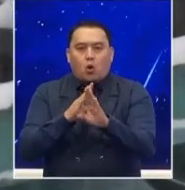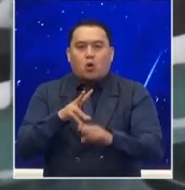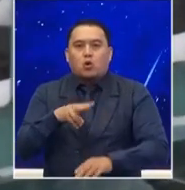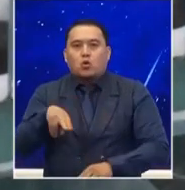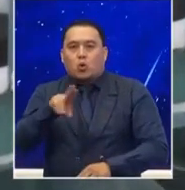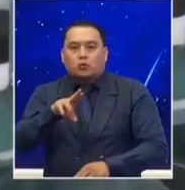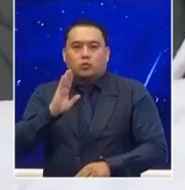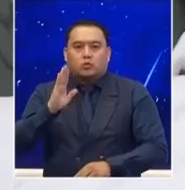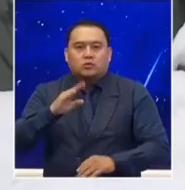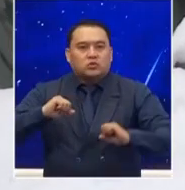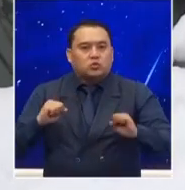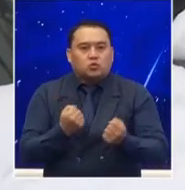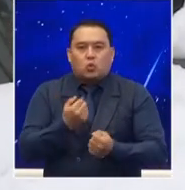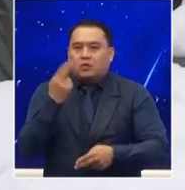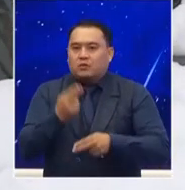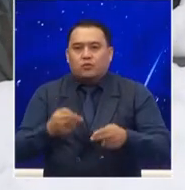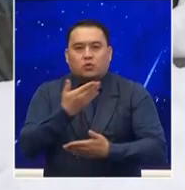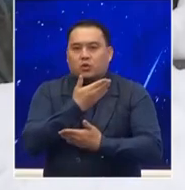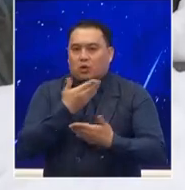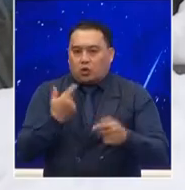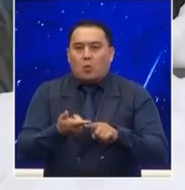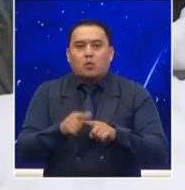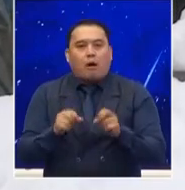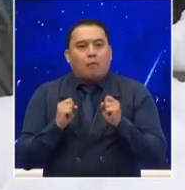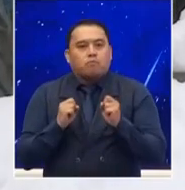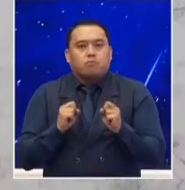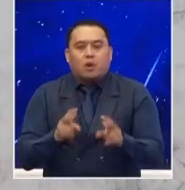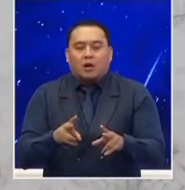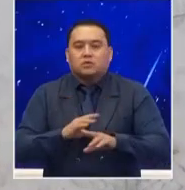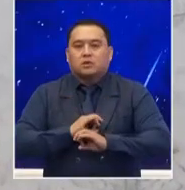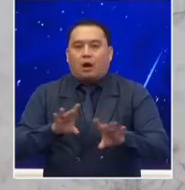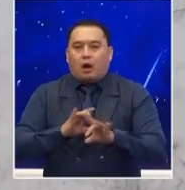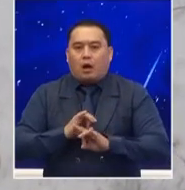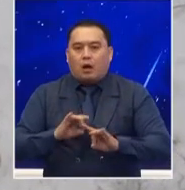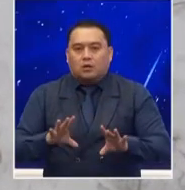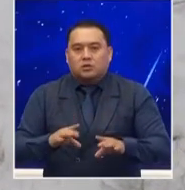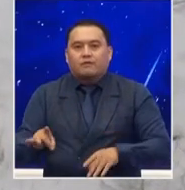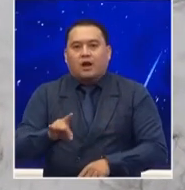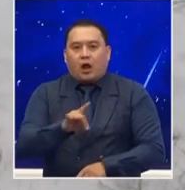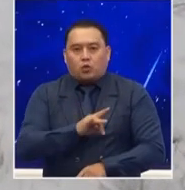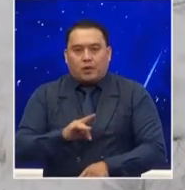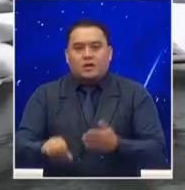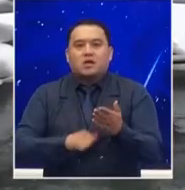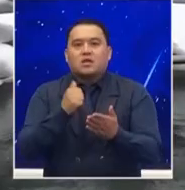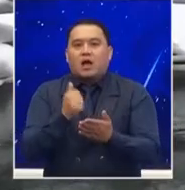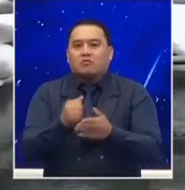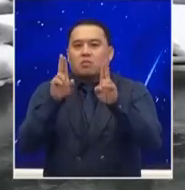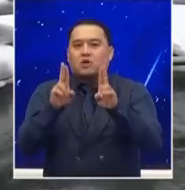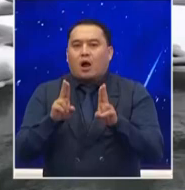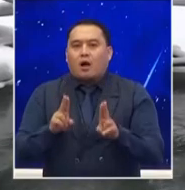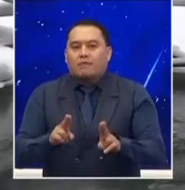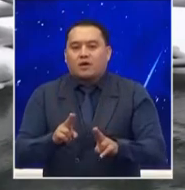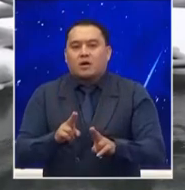на водоемах еще не окрепший. Потому и опасен, считают сотрудники ОЧС района. Основное правило